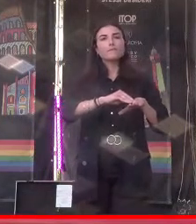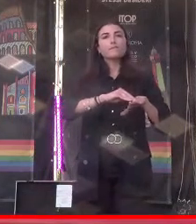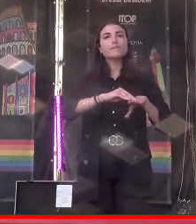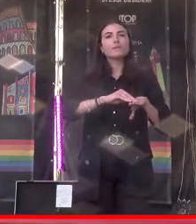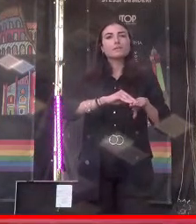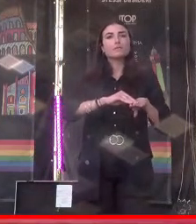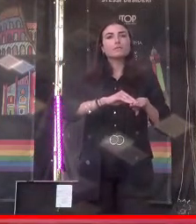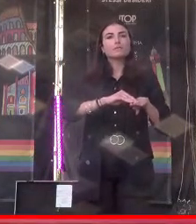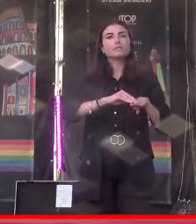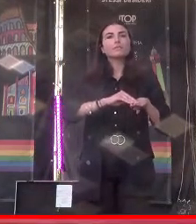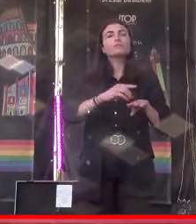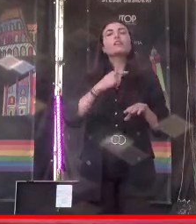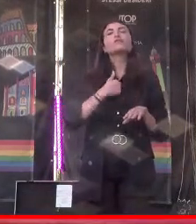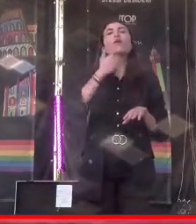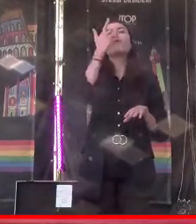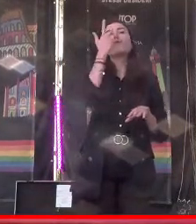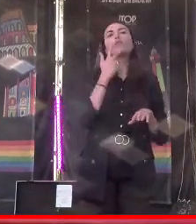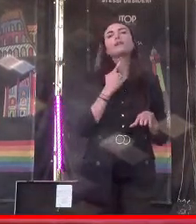Volevo dire